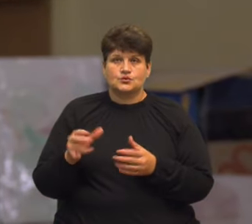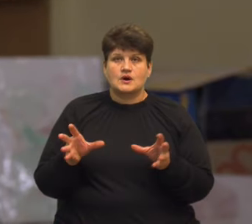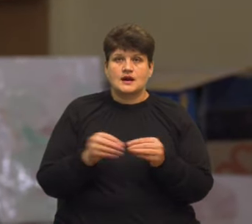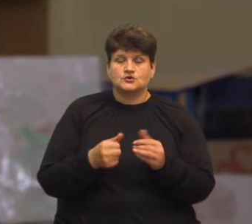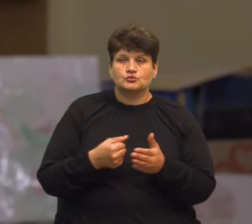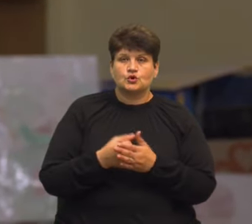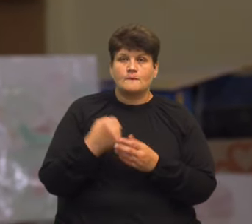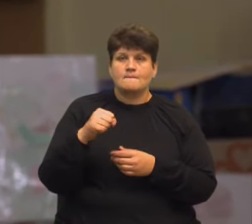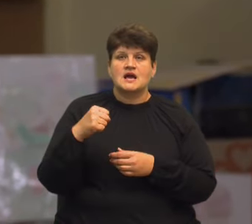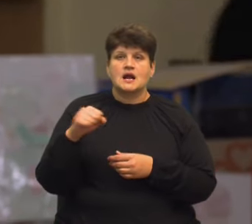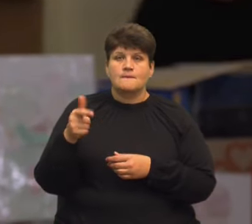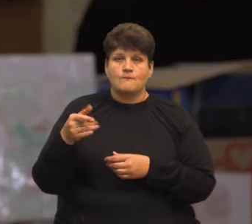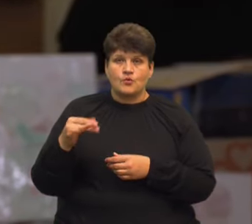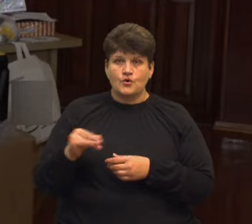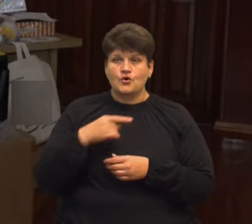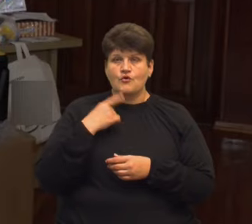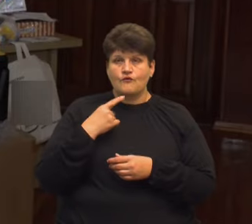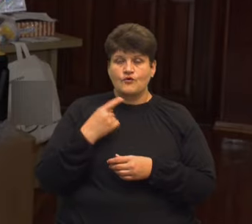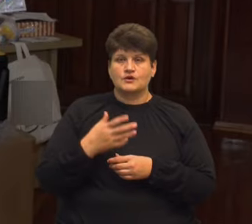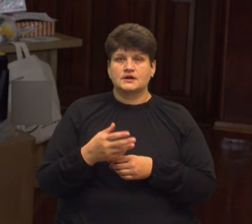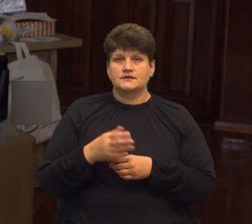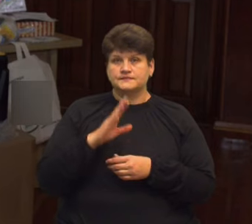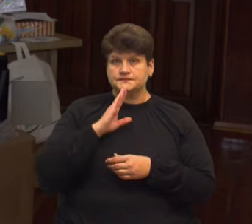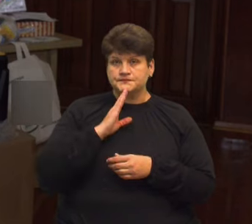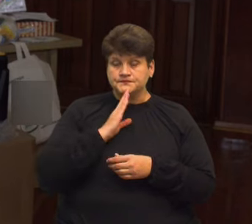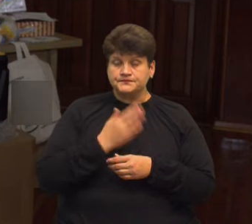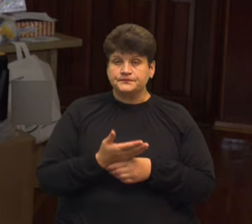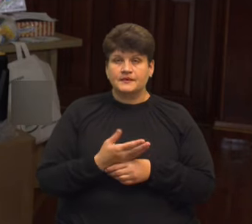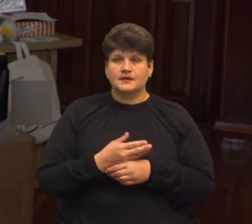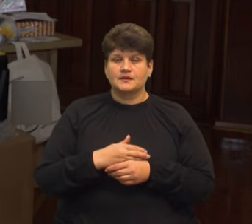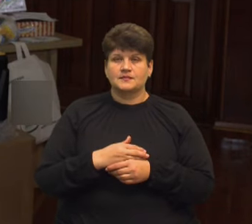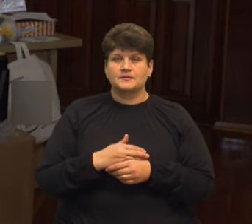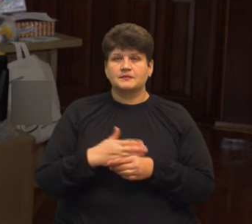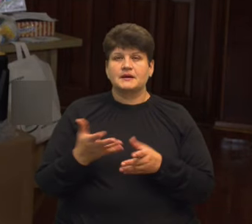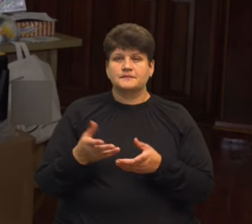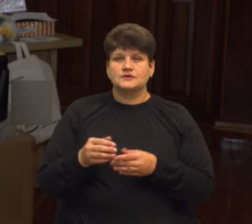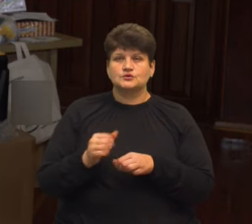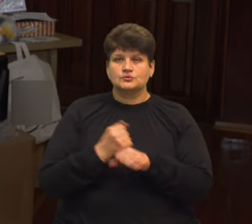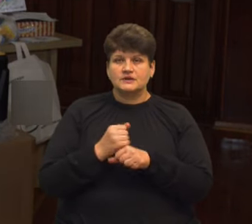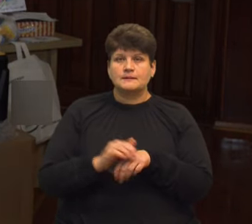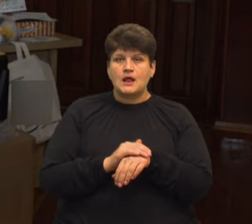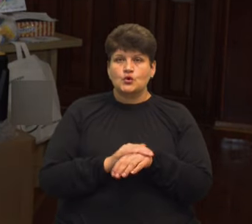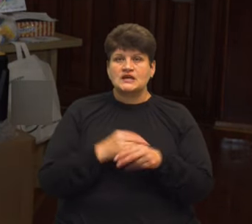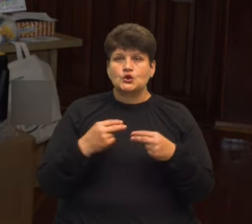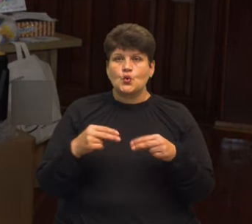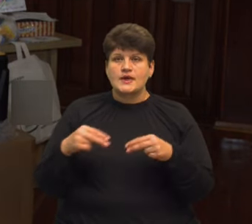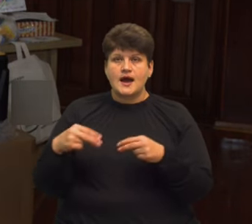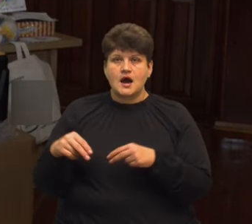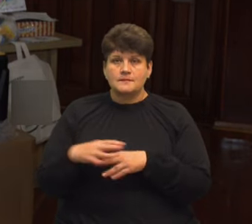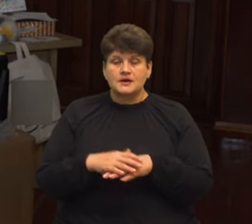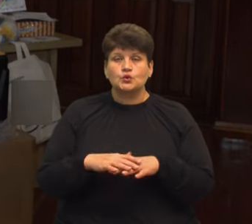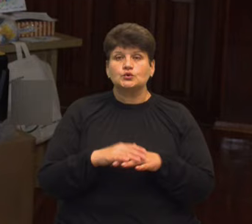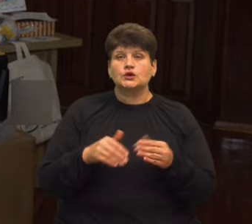розповідає дев'ятикласниця Юстина Желізко. Ми проводили благодійну ярмарку на допомогу ЗСУ та на збір